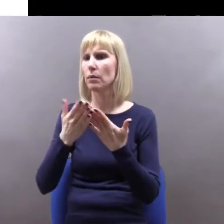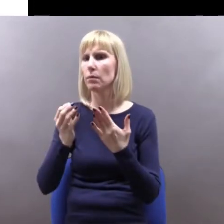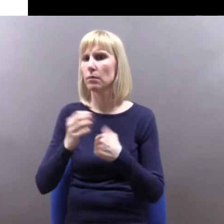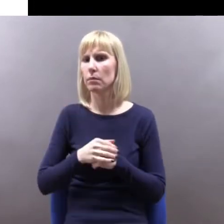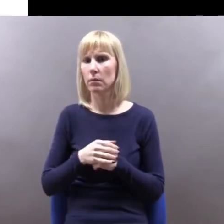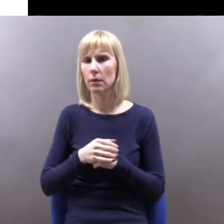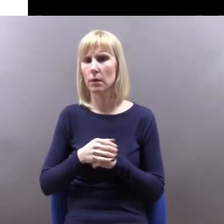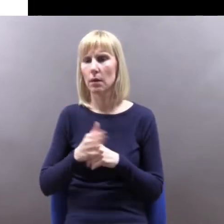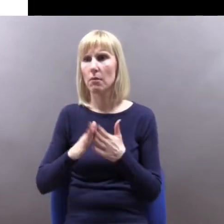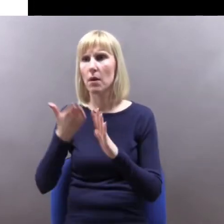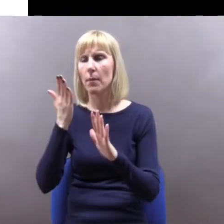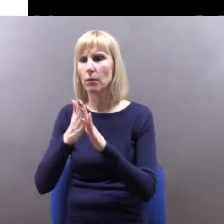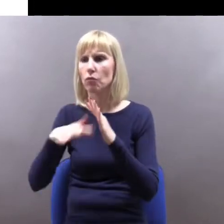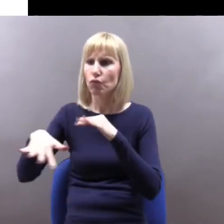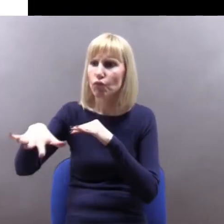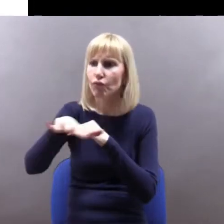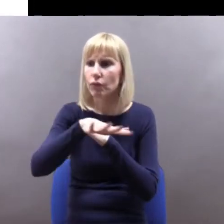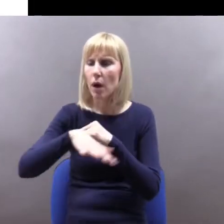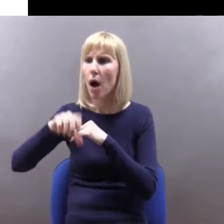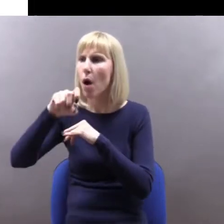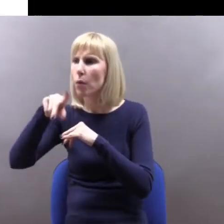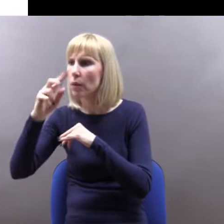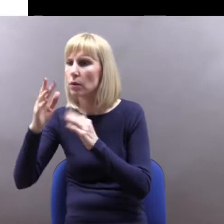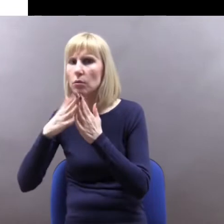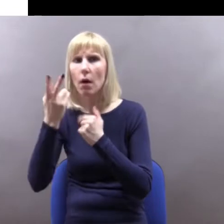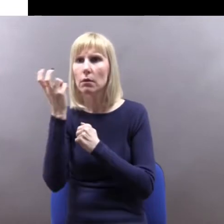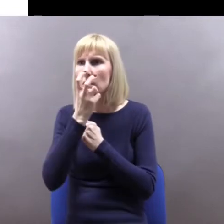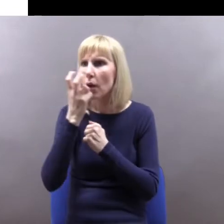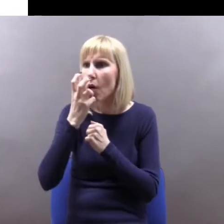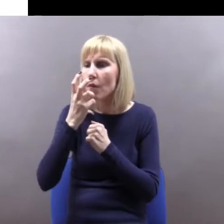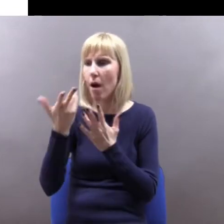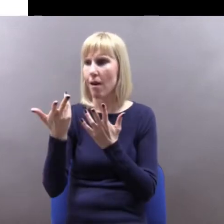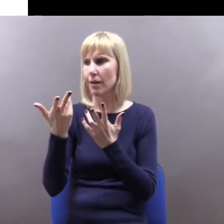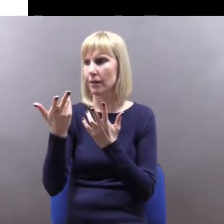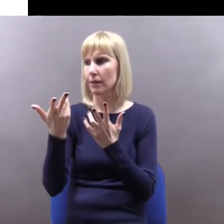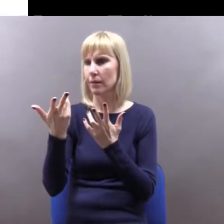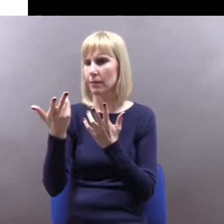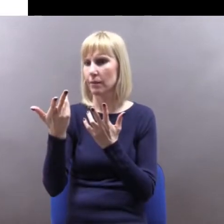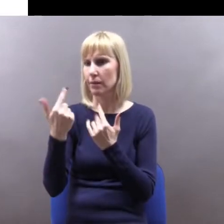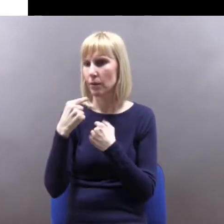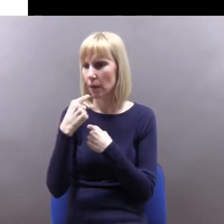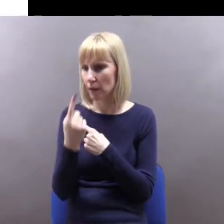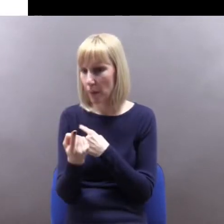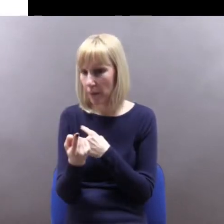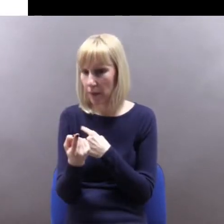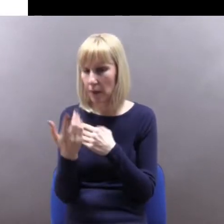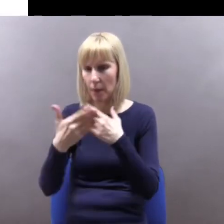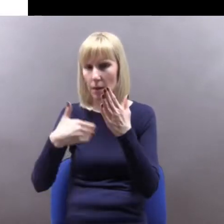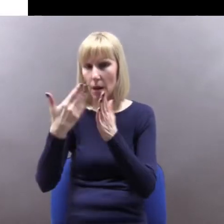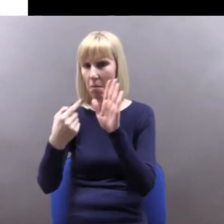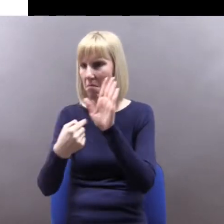dalej pokazujemy. Natomiast pani Katarzyna nie powiedziała, że zapraszamy do Muzeum Warszawy na